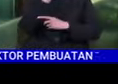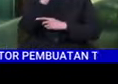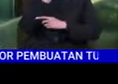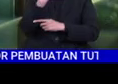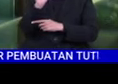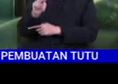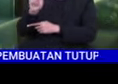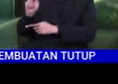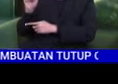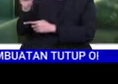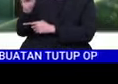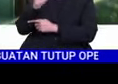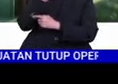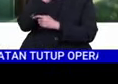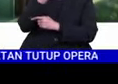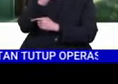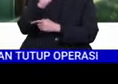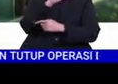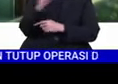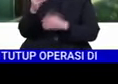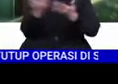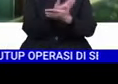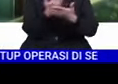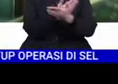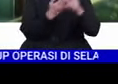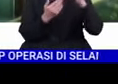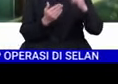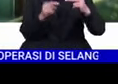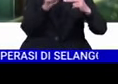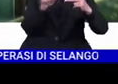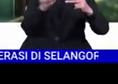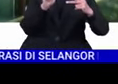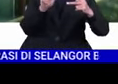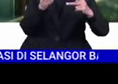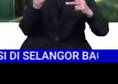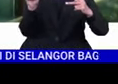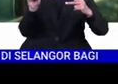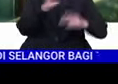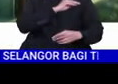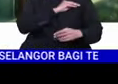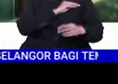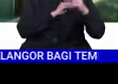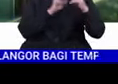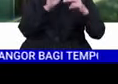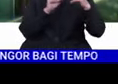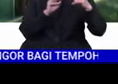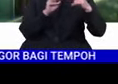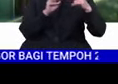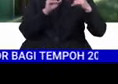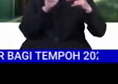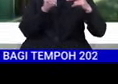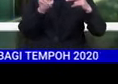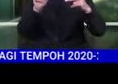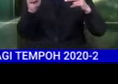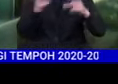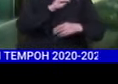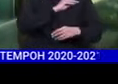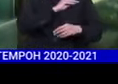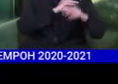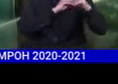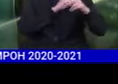kek of dan menterinya dirujuk sebagai menkop kkmmmm Menteri komunikasi